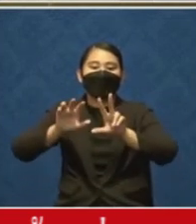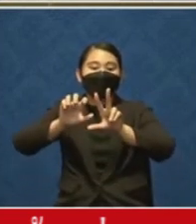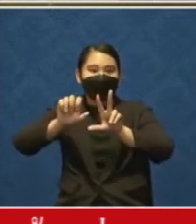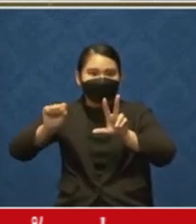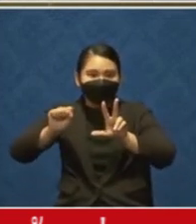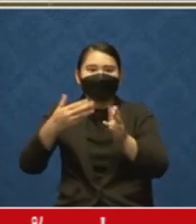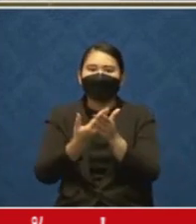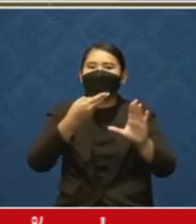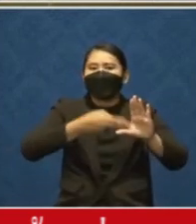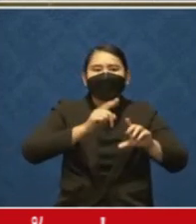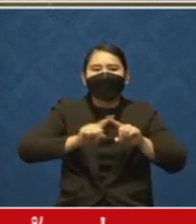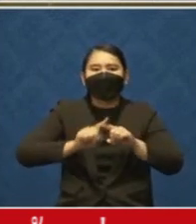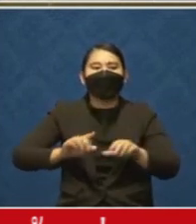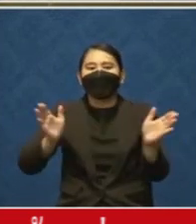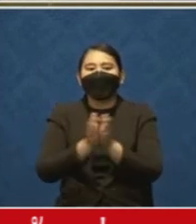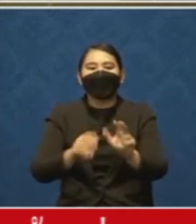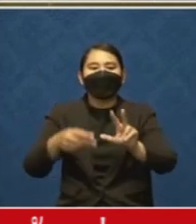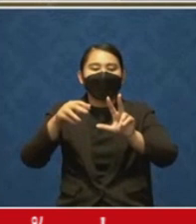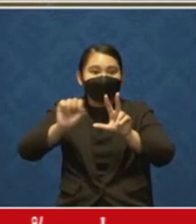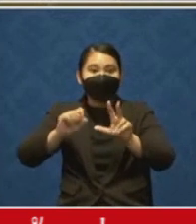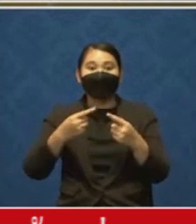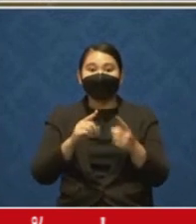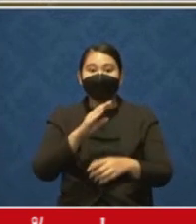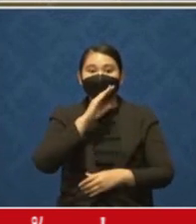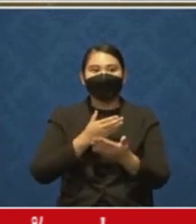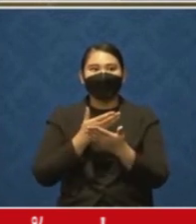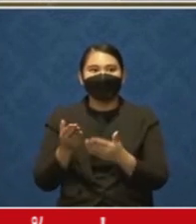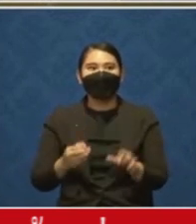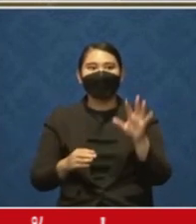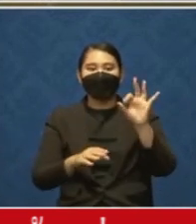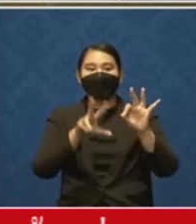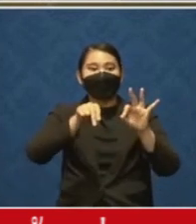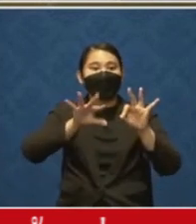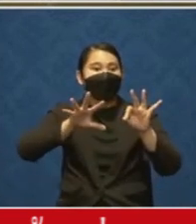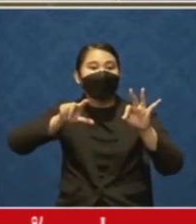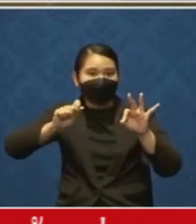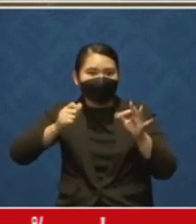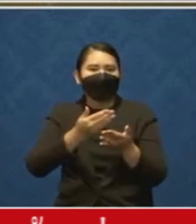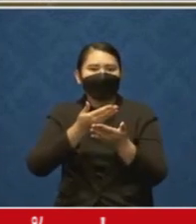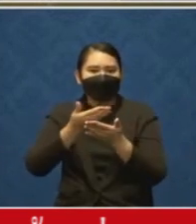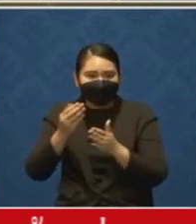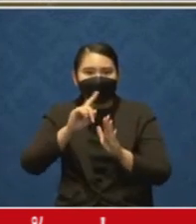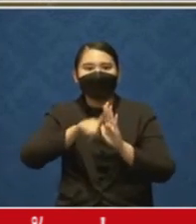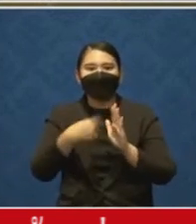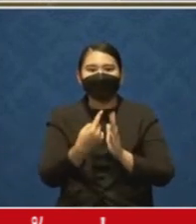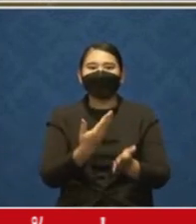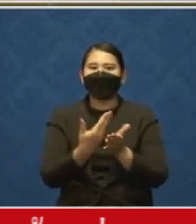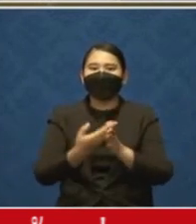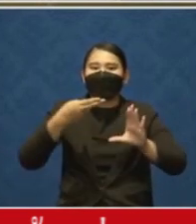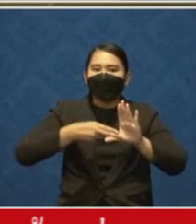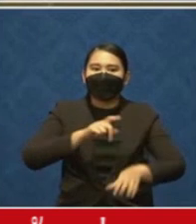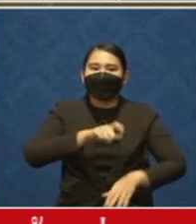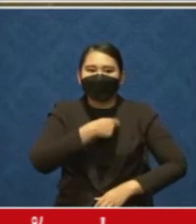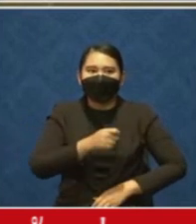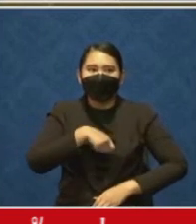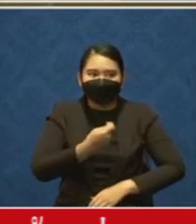ครับแต่เราถ้าเราไปซื้อ F-35 มาเนี่ยค่าใช้จ่ายชั่วโมงหนึ่ง1,300,000 บาทครับท่